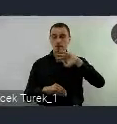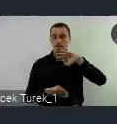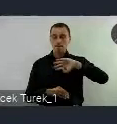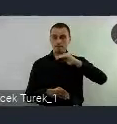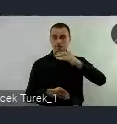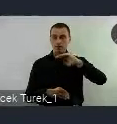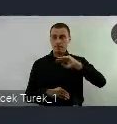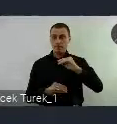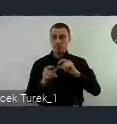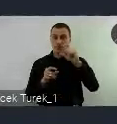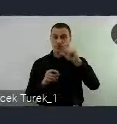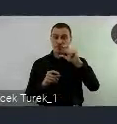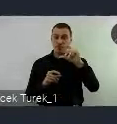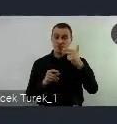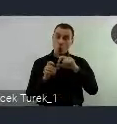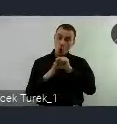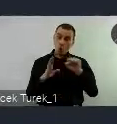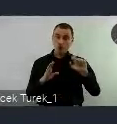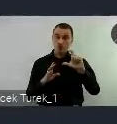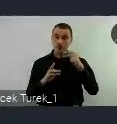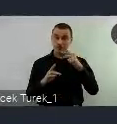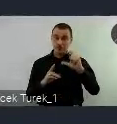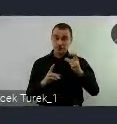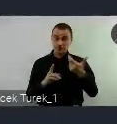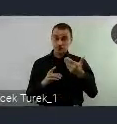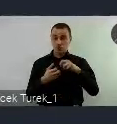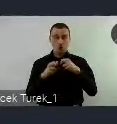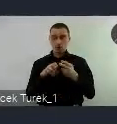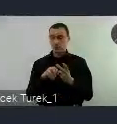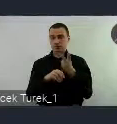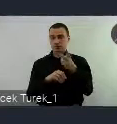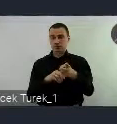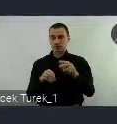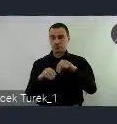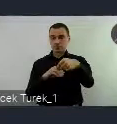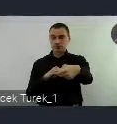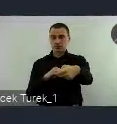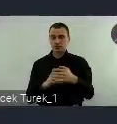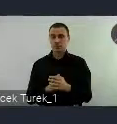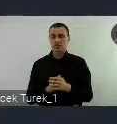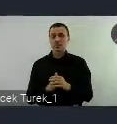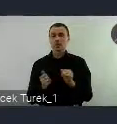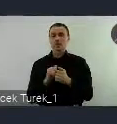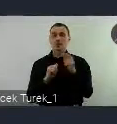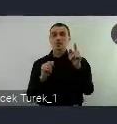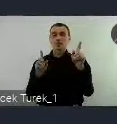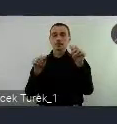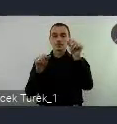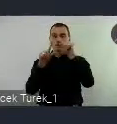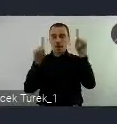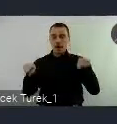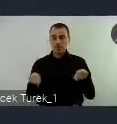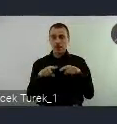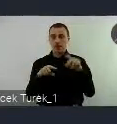sobie dwóch centymetrów to może się pojawić problem z dostaniem się panele w windach muszą być zrobione zwykłych